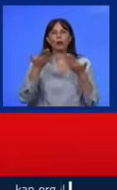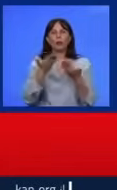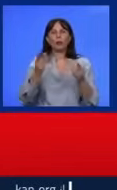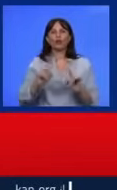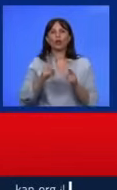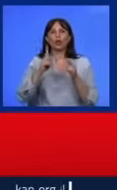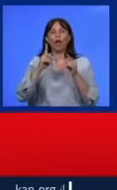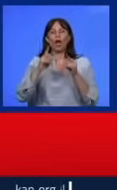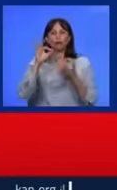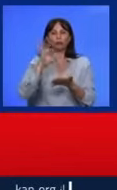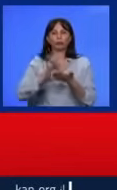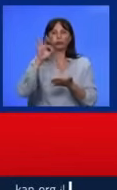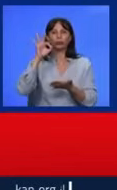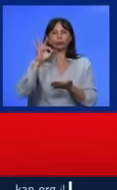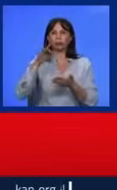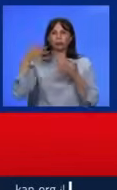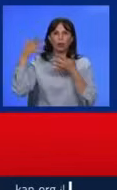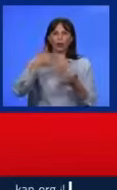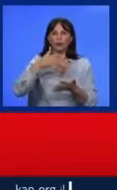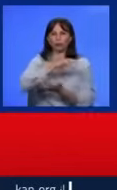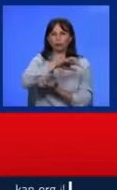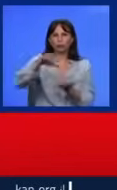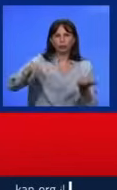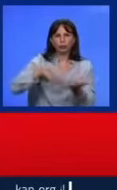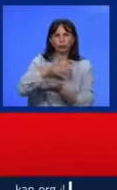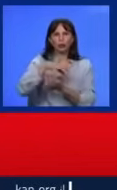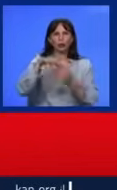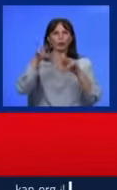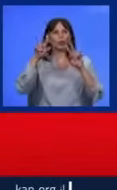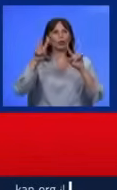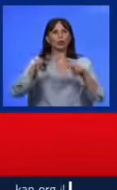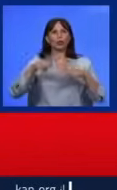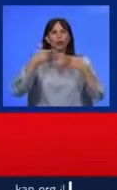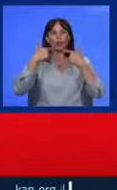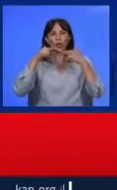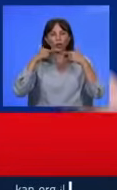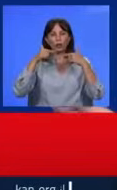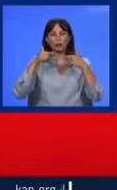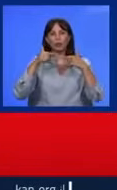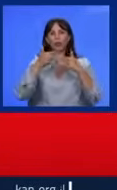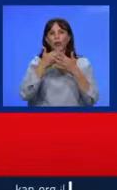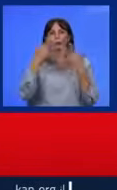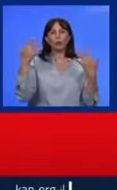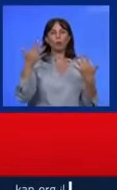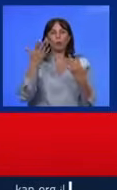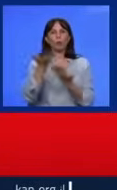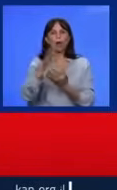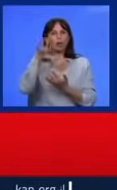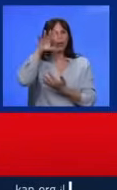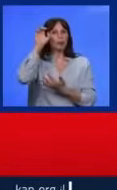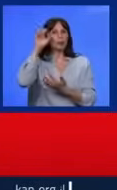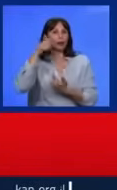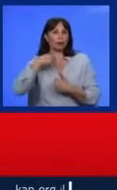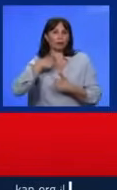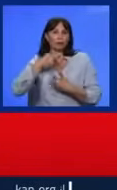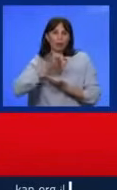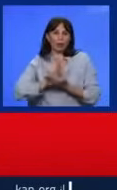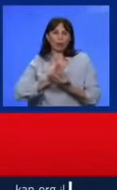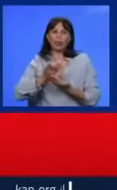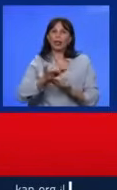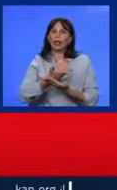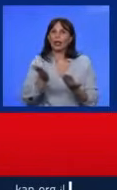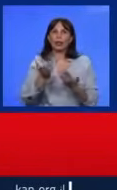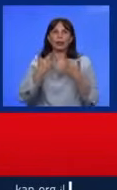התחילה. כאוס, בלגן, אובדן שליטה. יש לי הסבר מאוד מאוד ברור מהי הקונספציה, הייתי חלק ממנה. אין לי הסבר